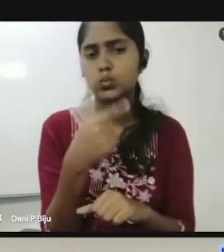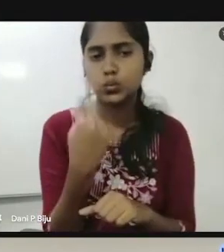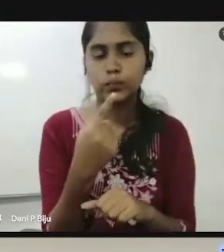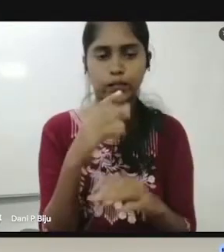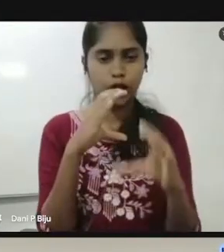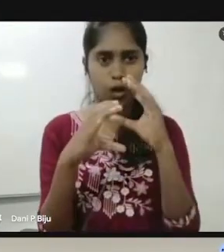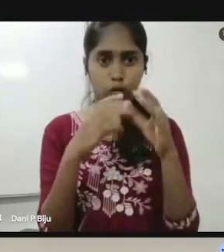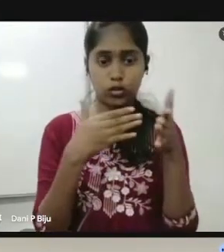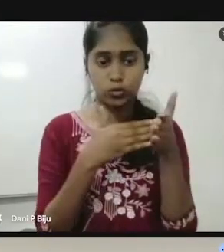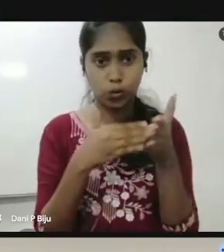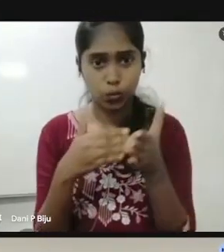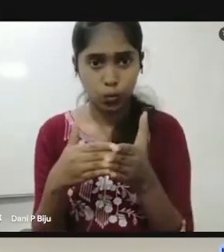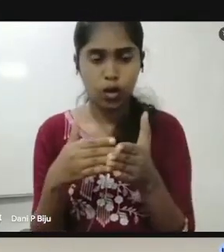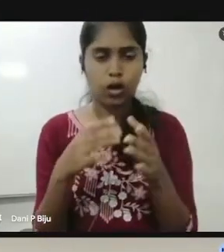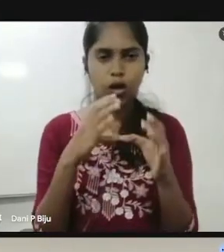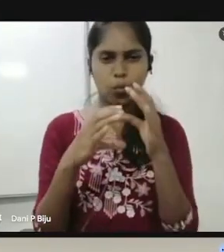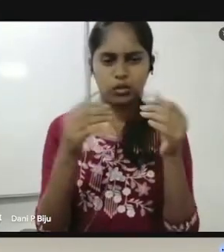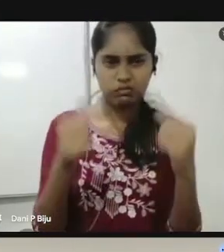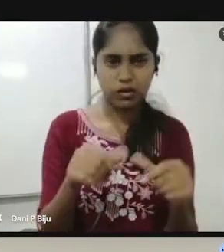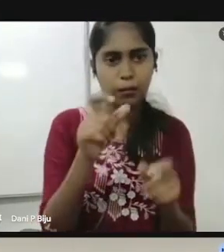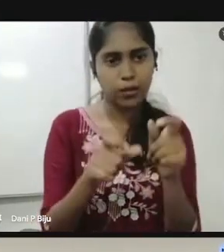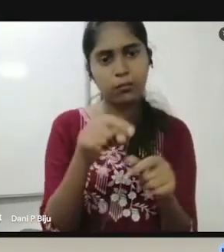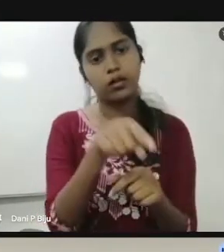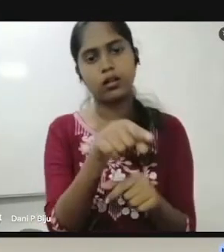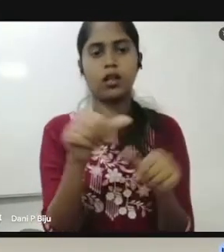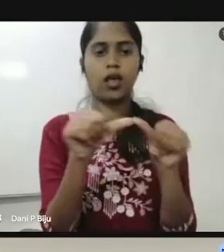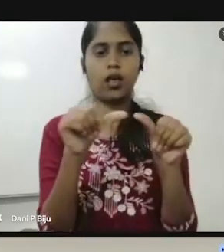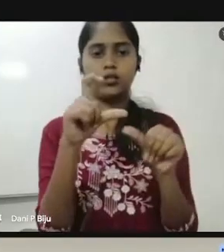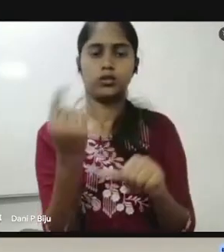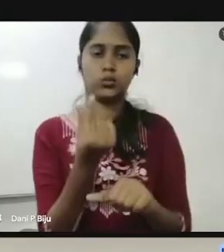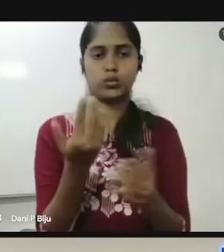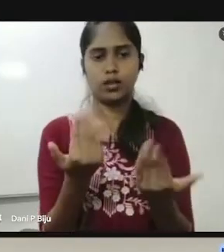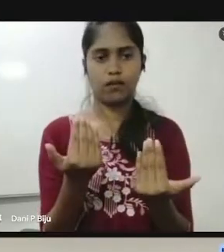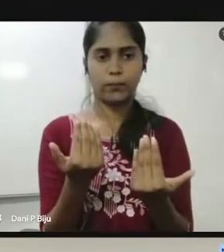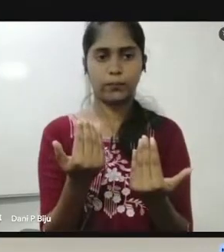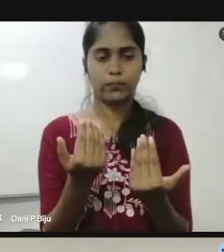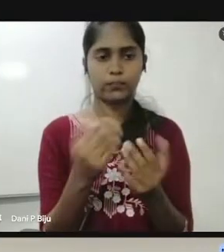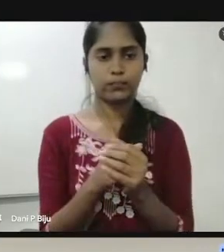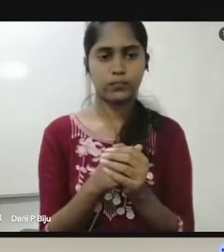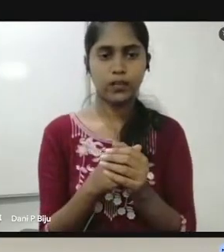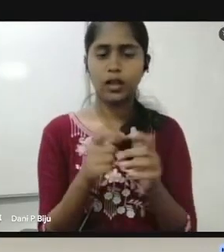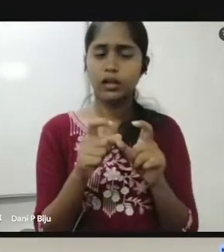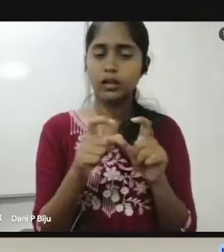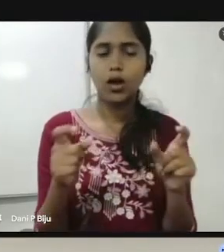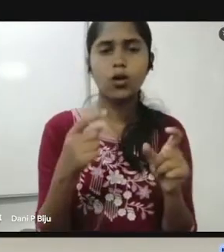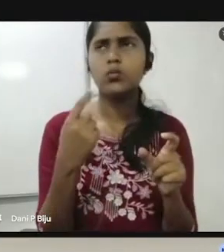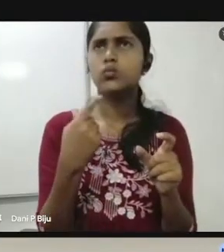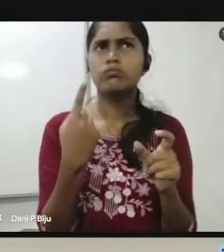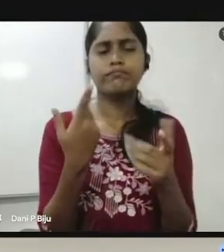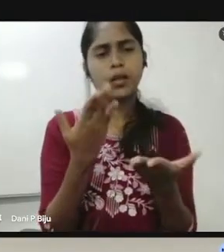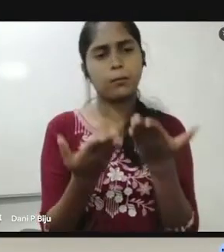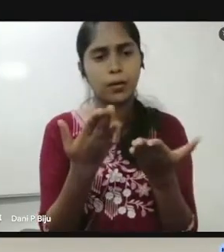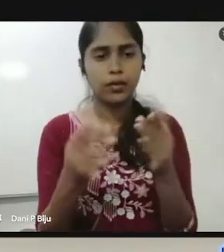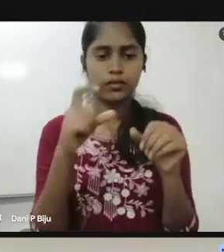ആശയവിനിമയ തകരാറുള്ള വ്യക്തിക്കും ഇത് ഉപയോഗിക്കാം. അപ്പം നിങ്ങൾ സ്പെസിഫിക് ആയിട്ട് പറയുകയാണെന്നുണ്ടെങ്കിൽ നമുക്ക് കുട്ടികൾ, സെറിബ്രൽ പാൽസി